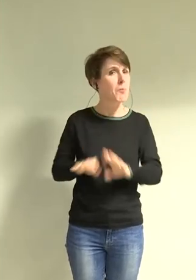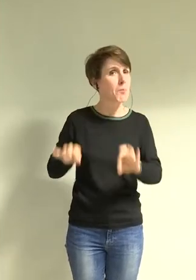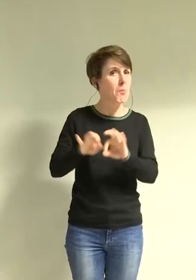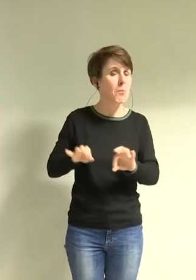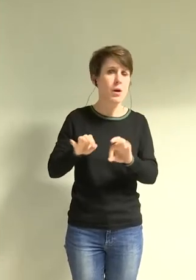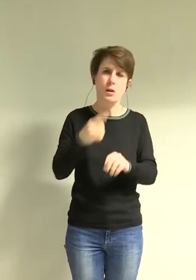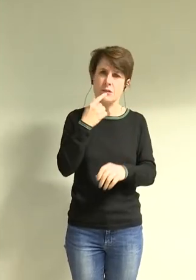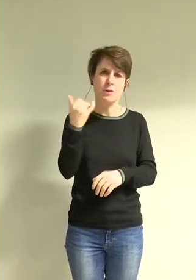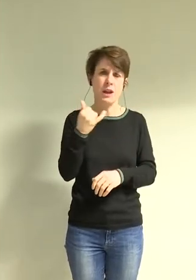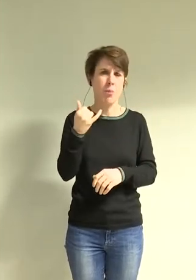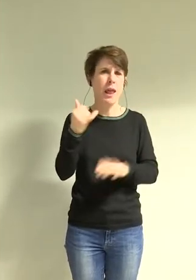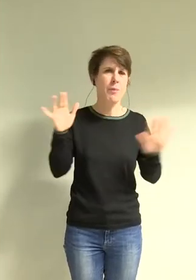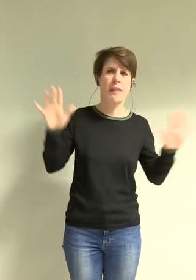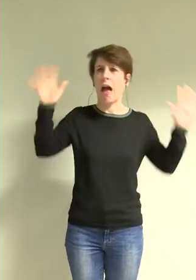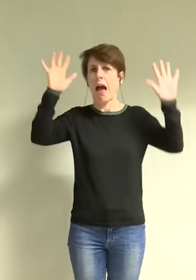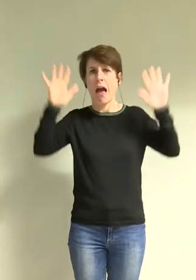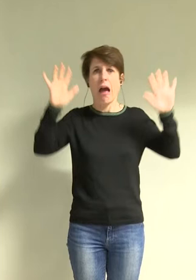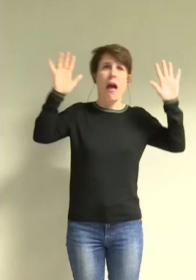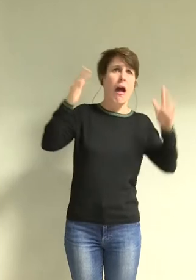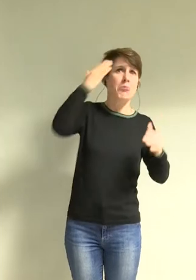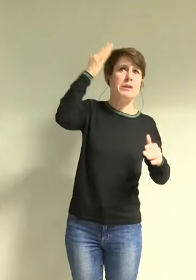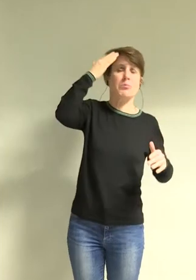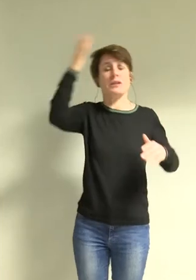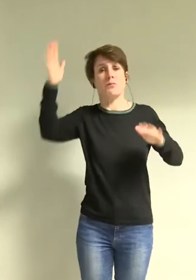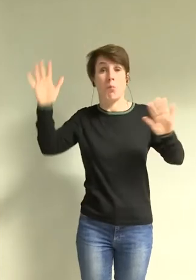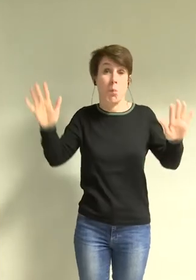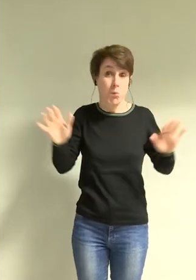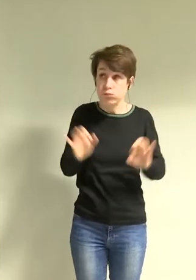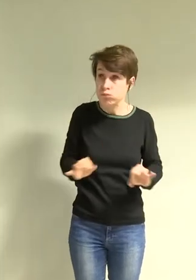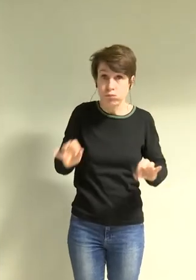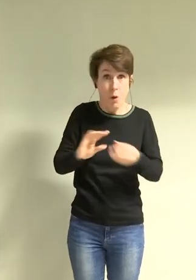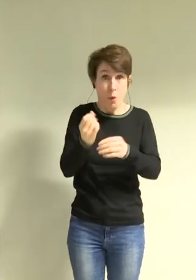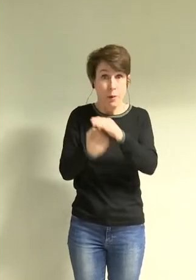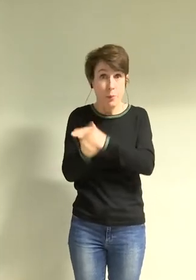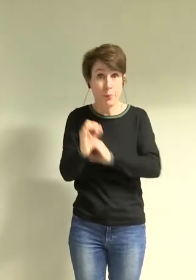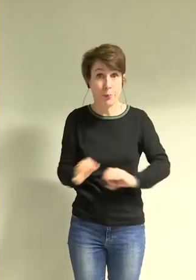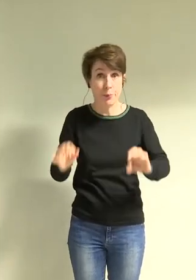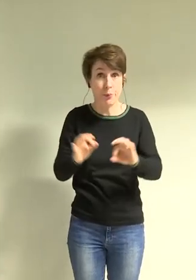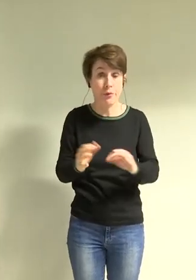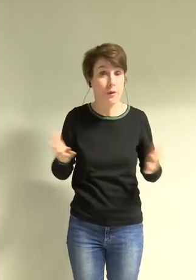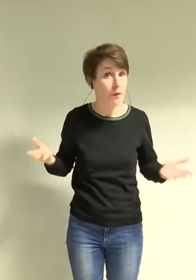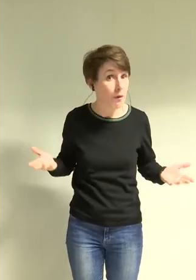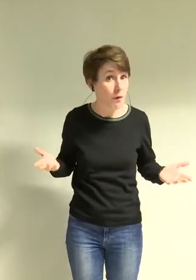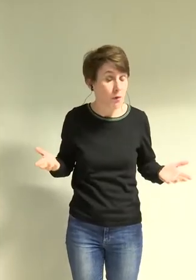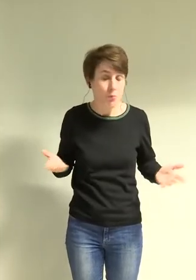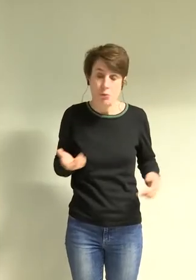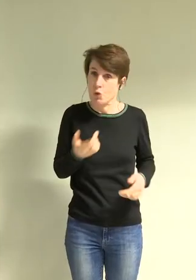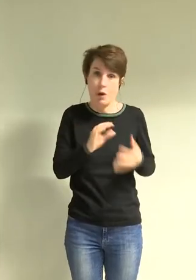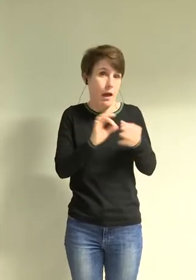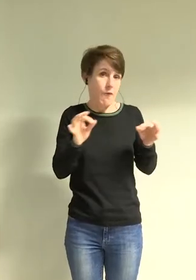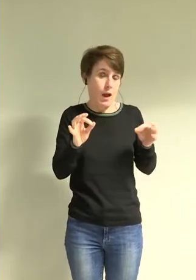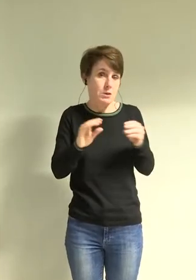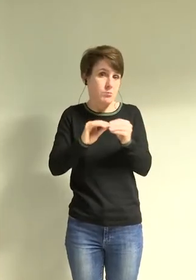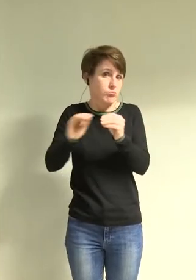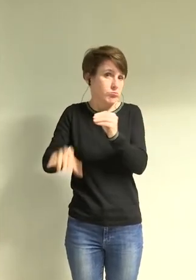crier au loup quand a priori on ne voit pas la queue du lot et de ne pas reprendre cela et donc de laisser l'amendement tel qu'il